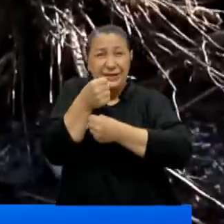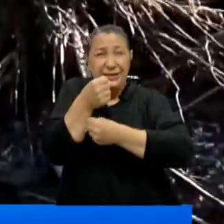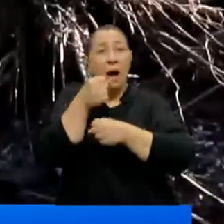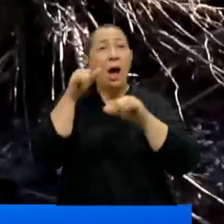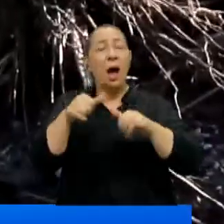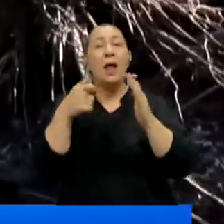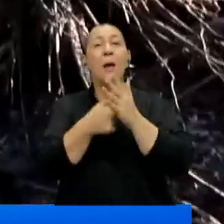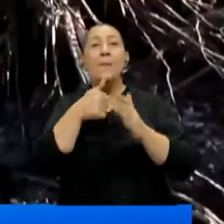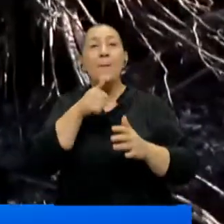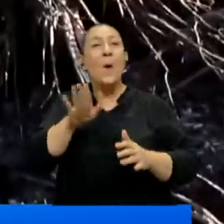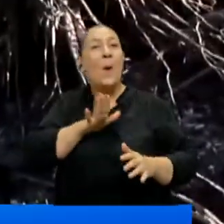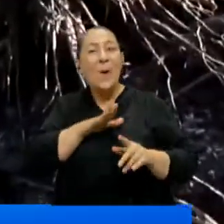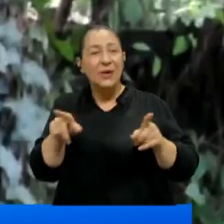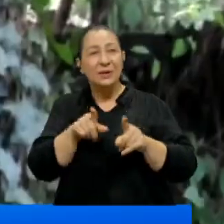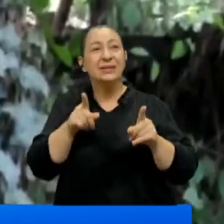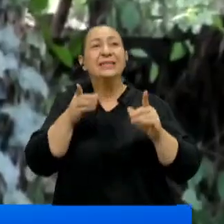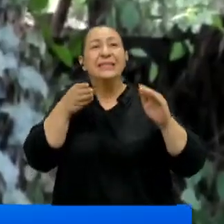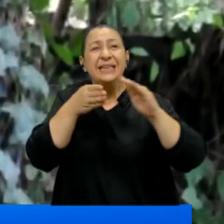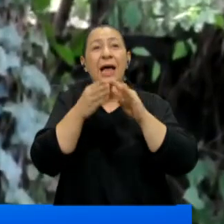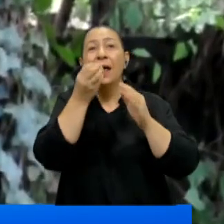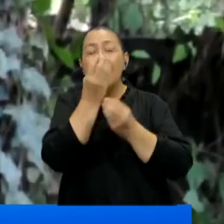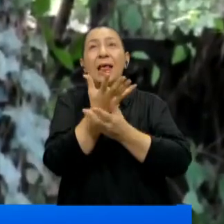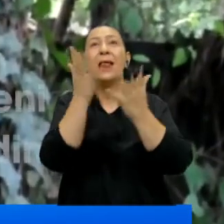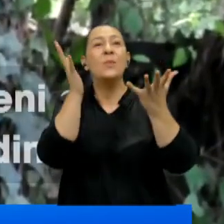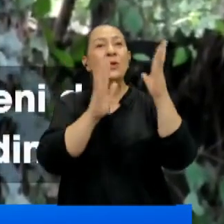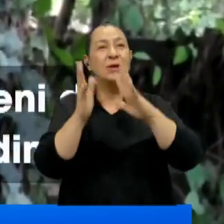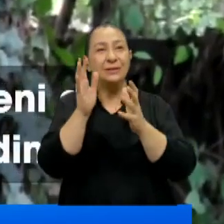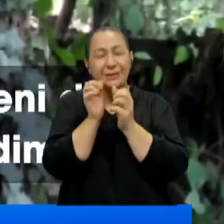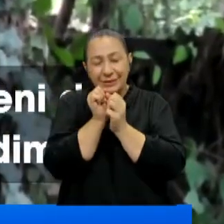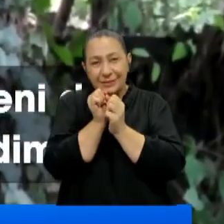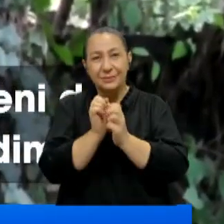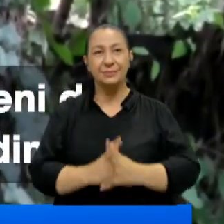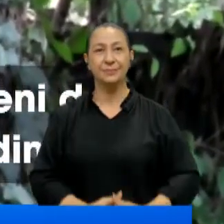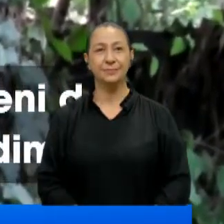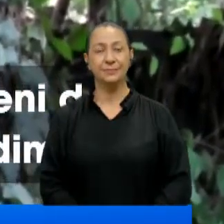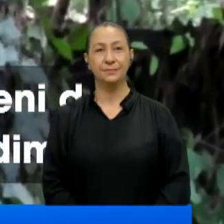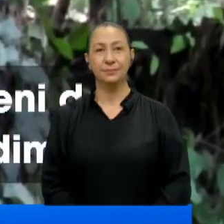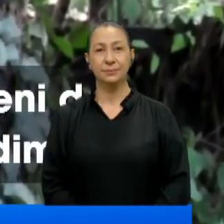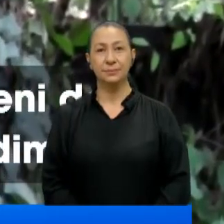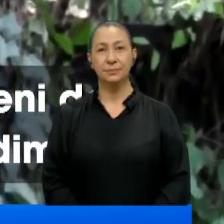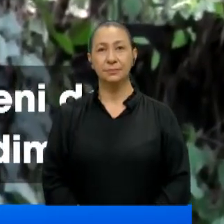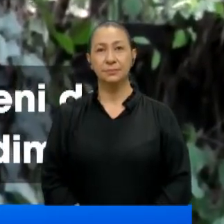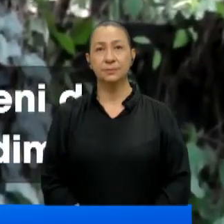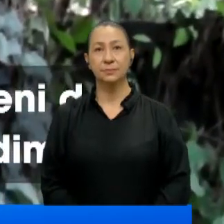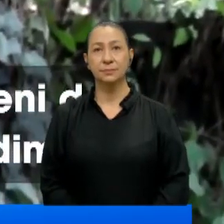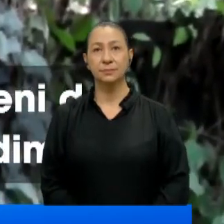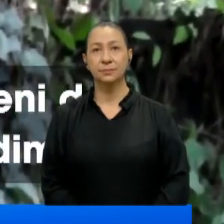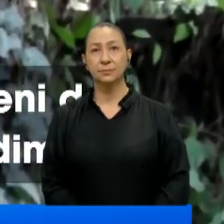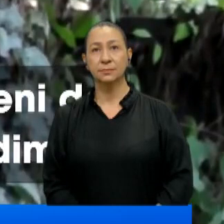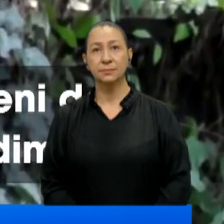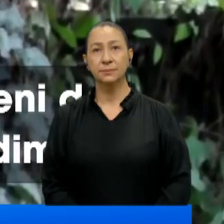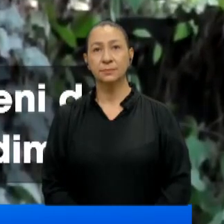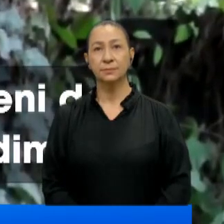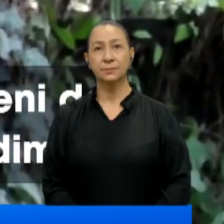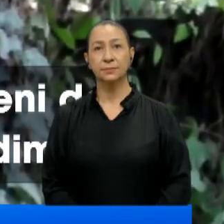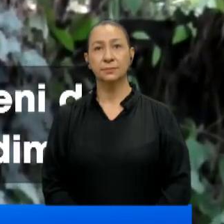adı taşıyan baba oğlu sığındıkları ıhlamur ağacı kurtardı. Can aldıydı, zor çıktım. Sonra da babam dedi beni de kurtar, beni alacak.